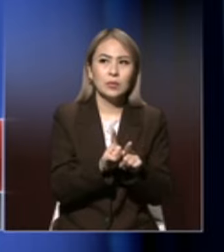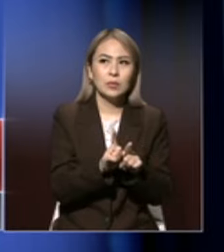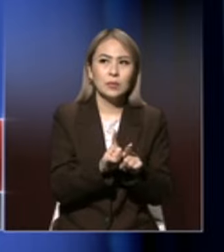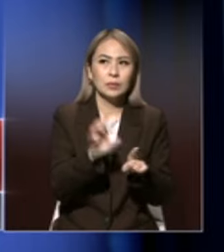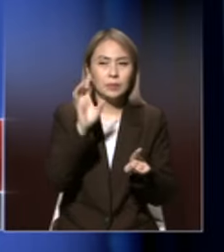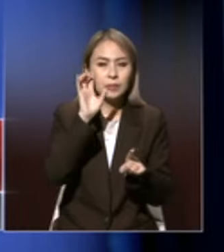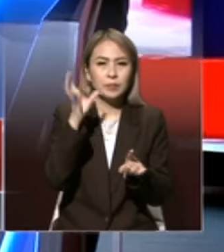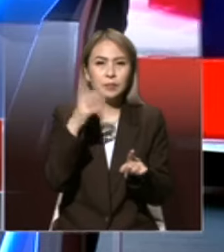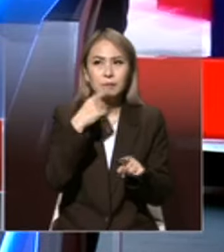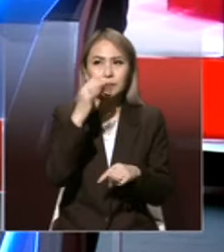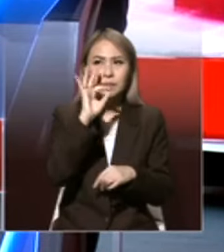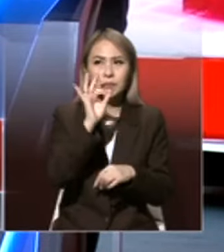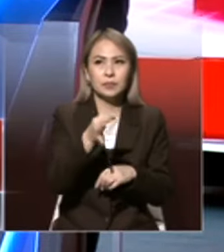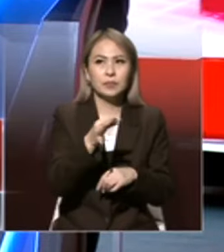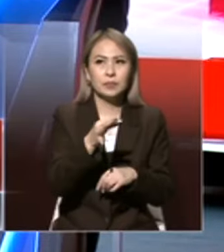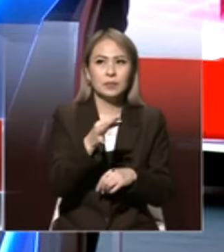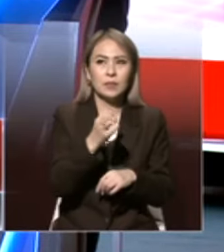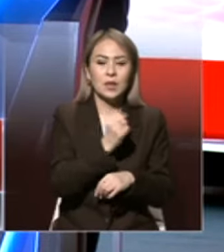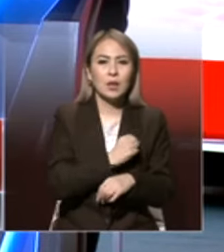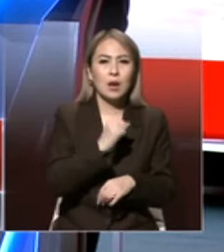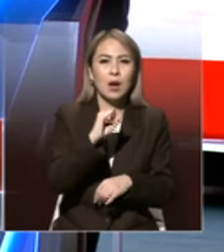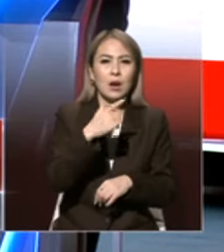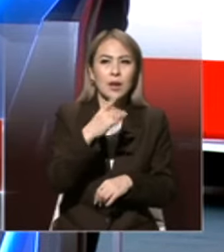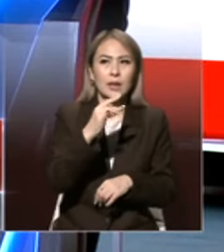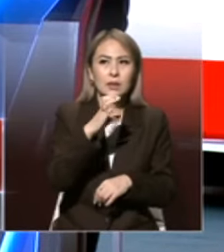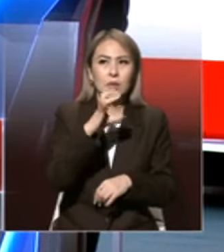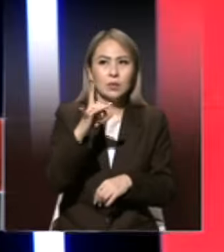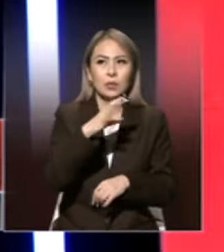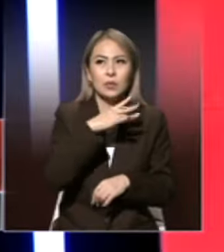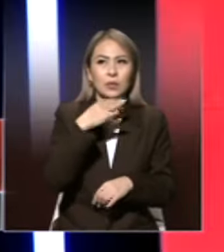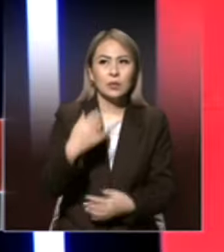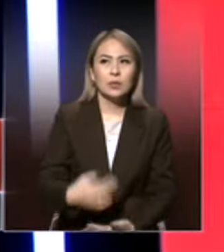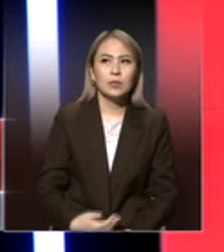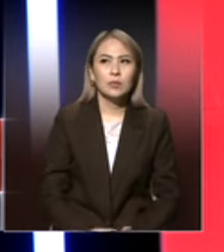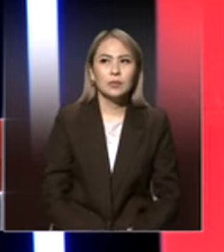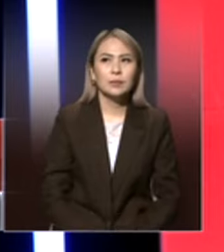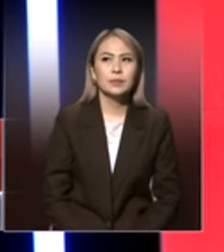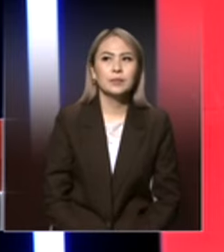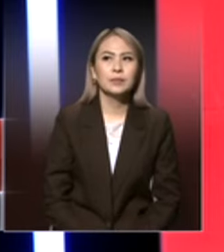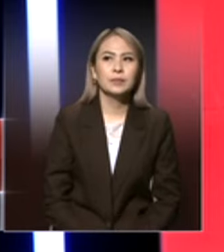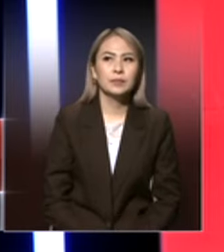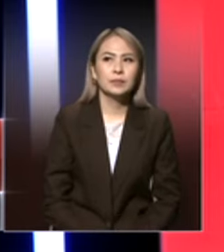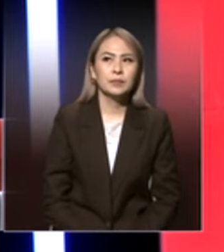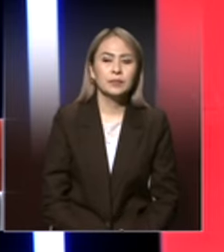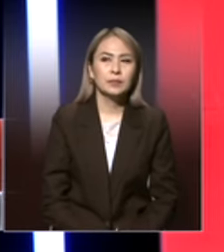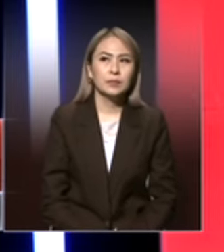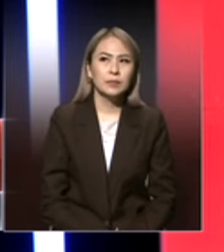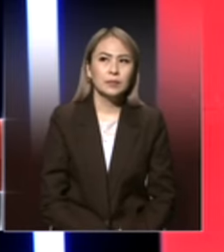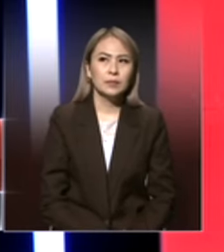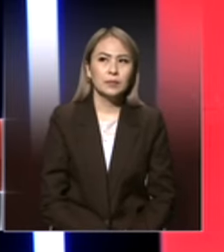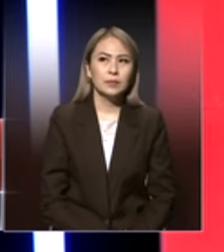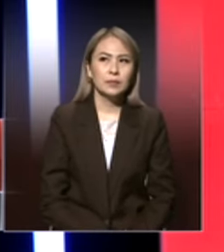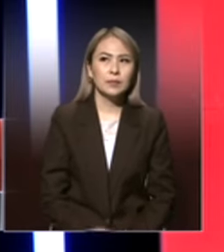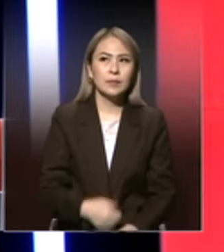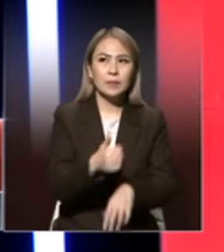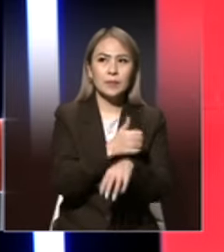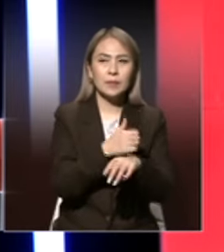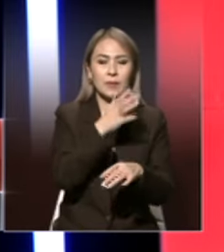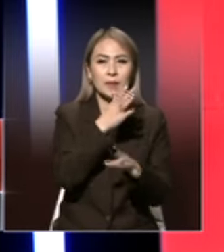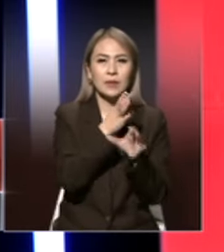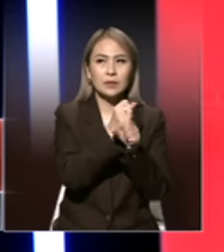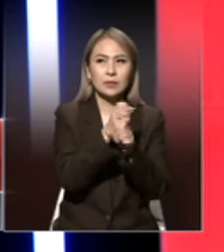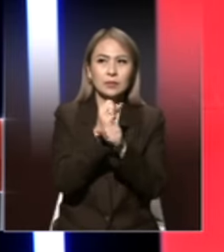қажет дегеніңіз өте дұрыс. Бізде агрессорлардың көбісі... Жоқ, осы күші, Ақмарал ханым, мен кешірім сұраймын. Бізде аз уақыт қалғаннан кейін мен қысқа